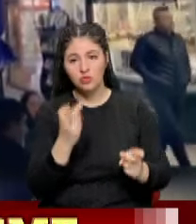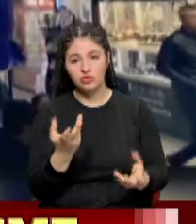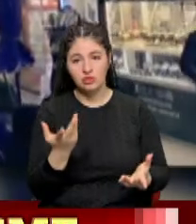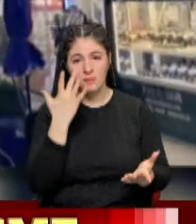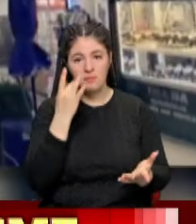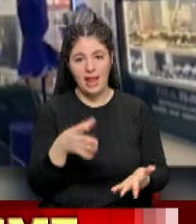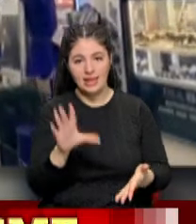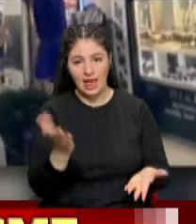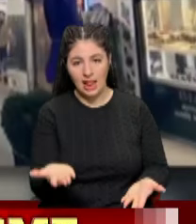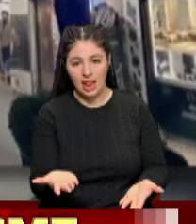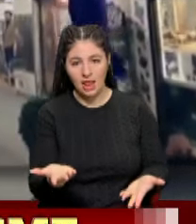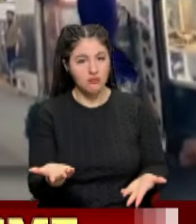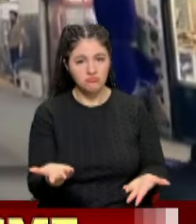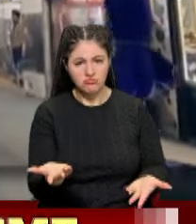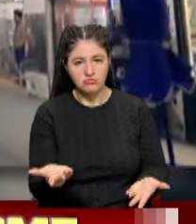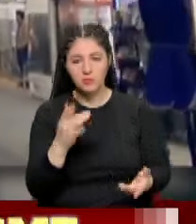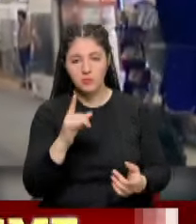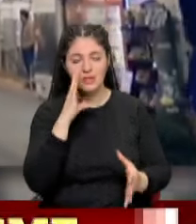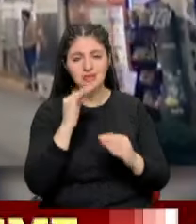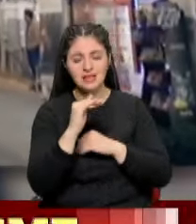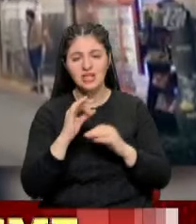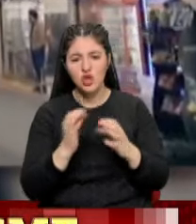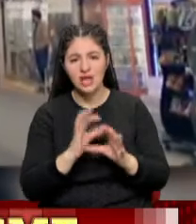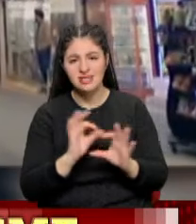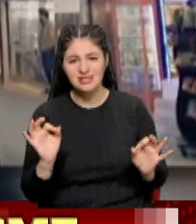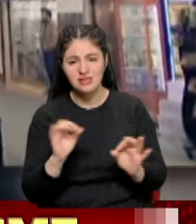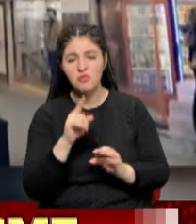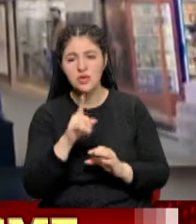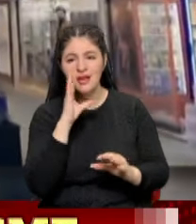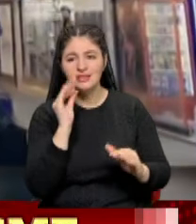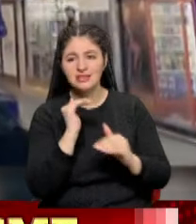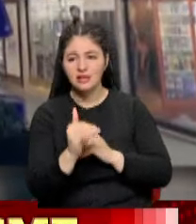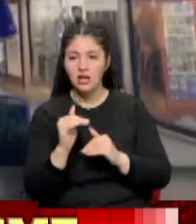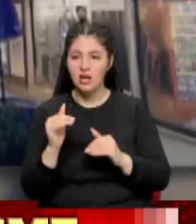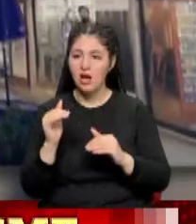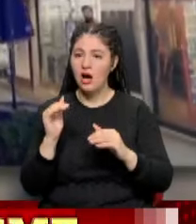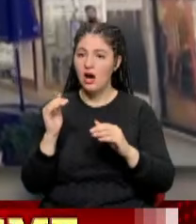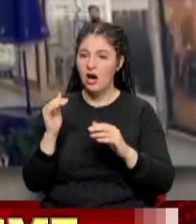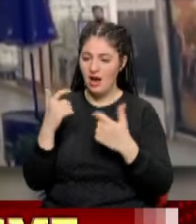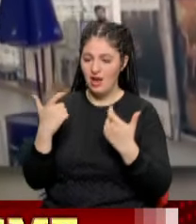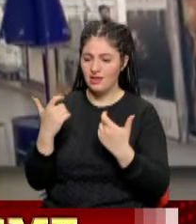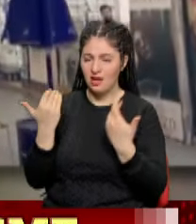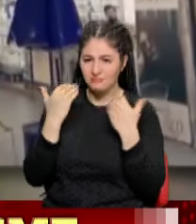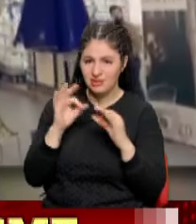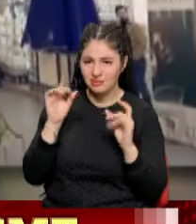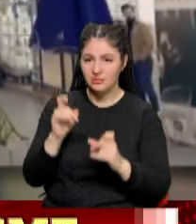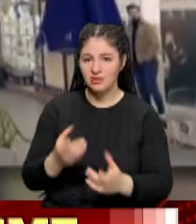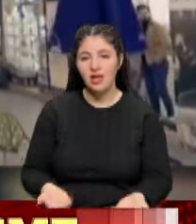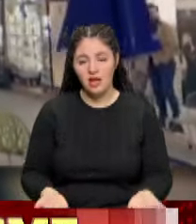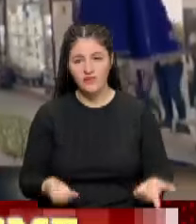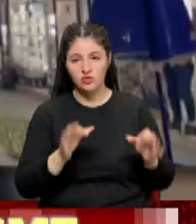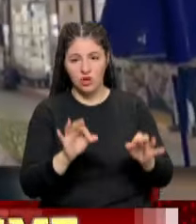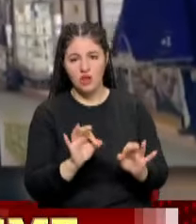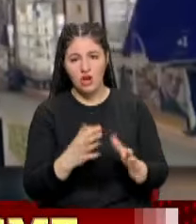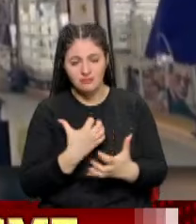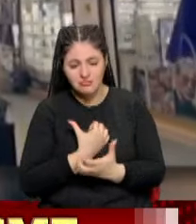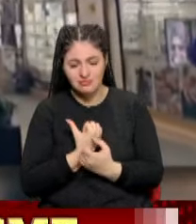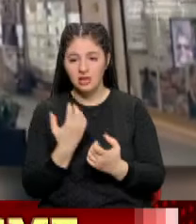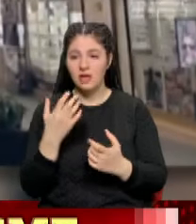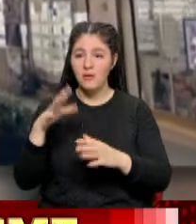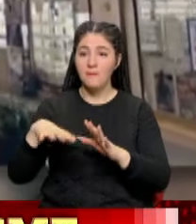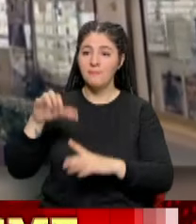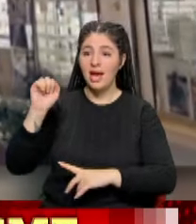o da belli değil. Bu insanlar çaresiz, bu insanlar... Hatay garip mi? Tabii ki. Ya. Şu anda öyle.